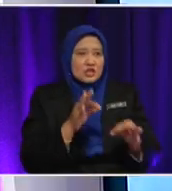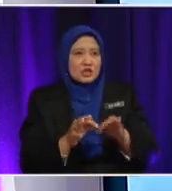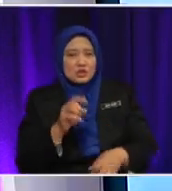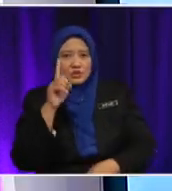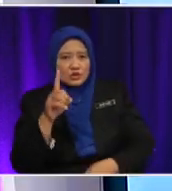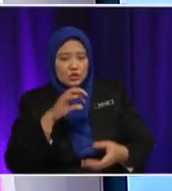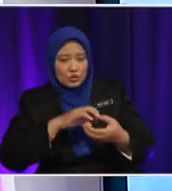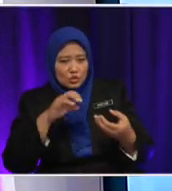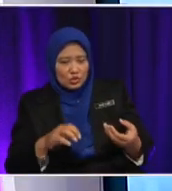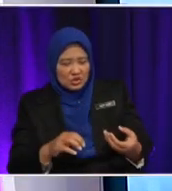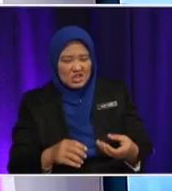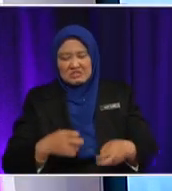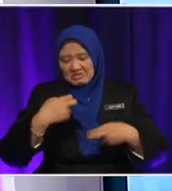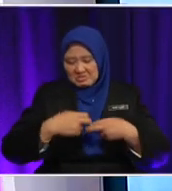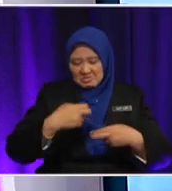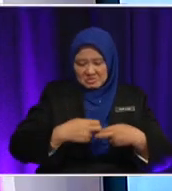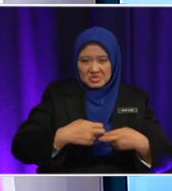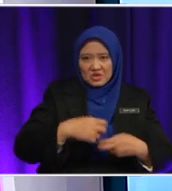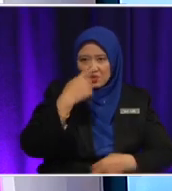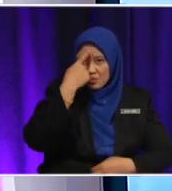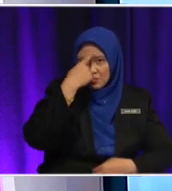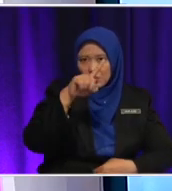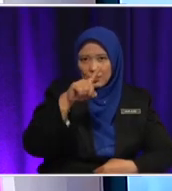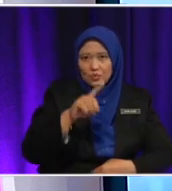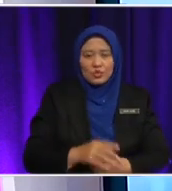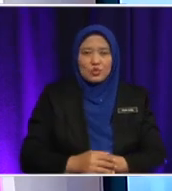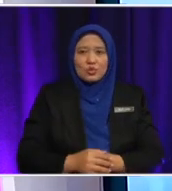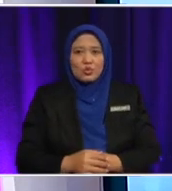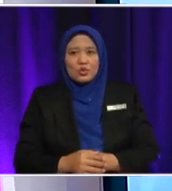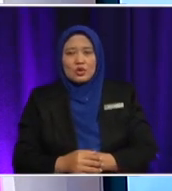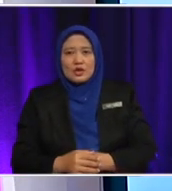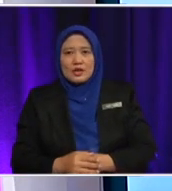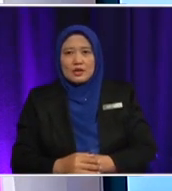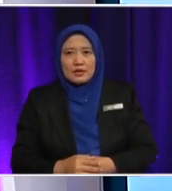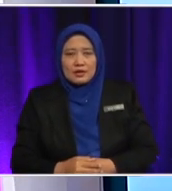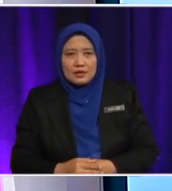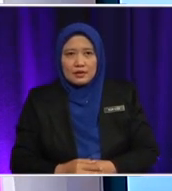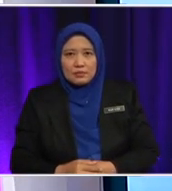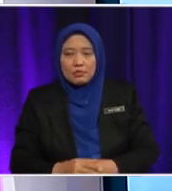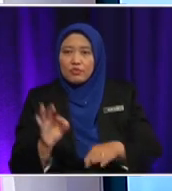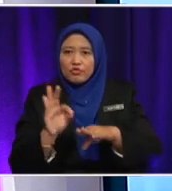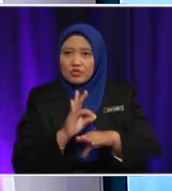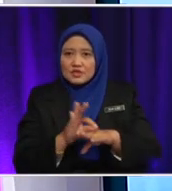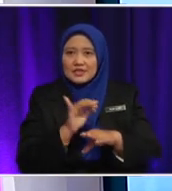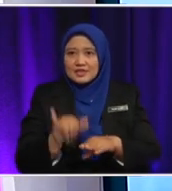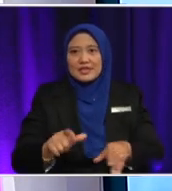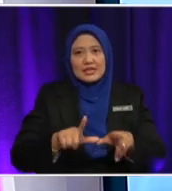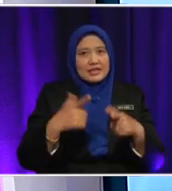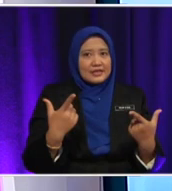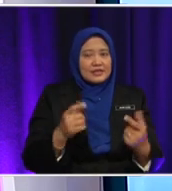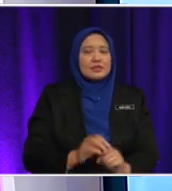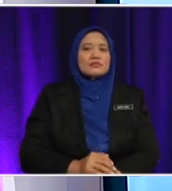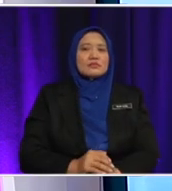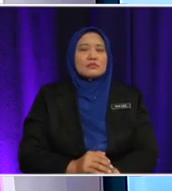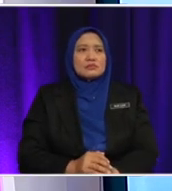pemeriksaan Oke mudah-mudahan kalian ada soalnya ingin ditanya kepada Cikgu mungkin agak sedikit keliru atau pun ada apa pertanyaan